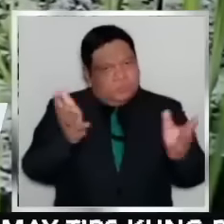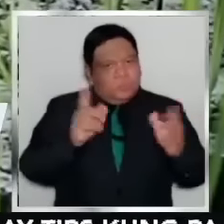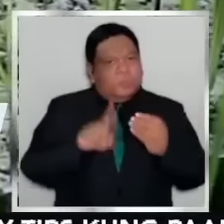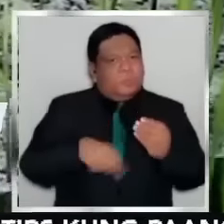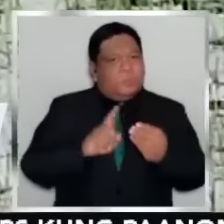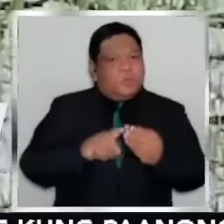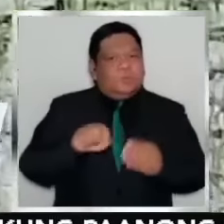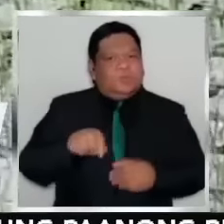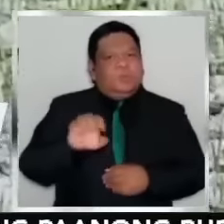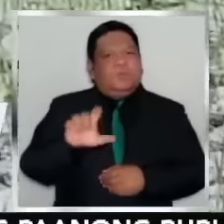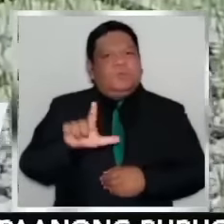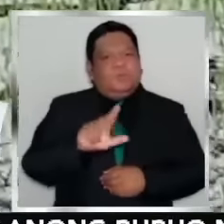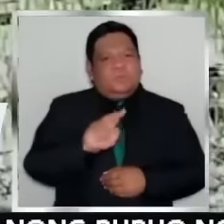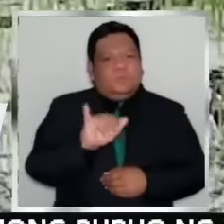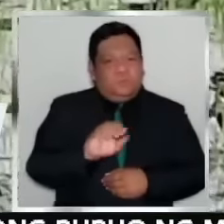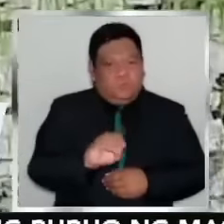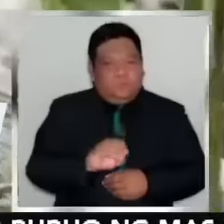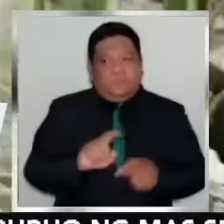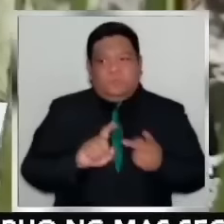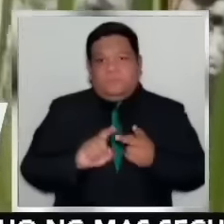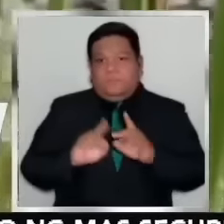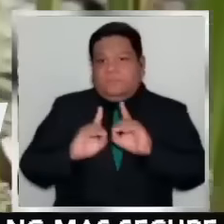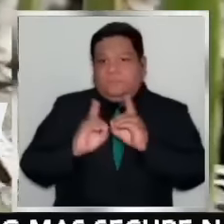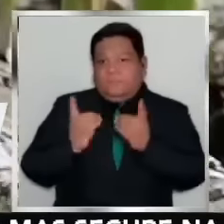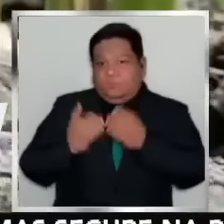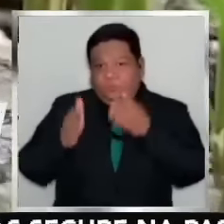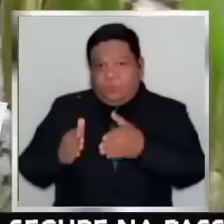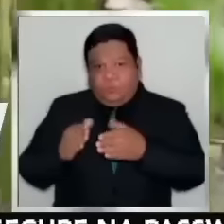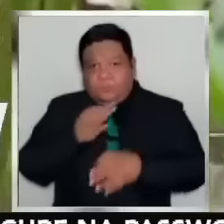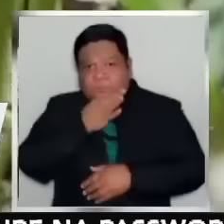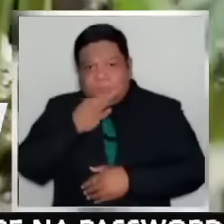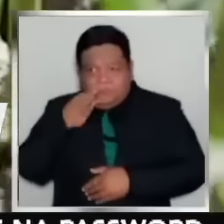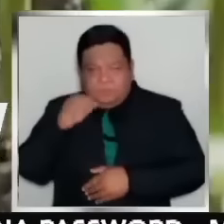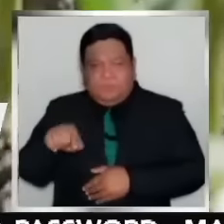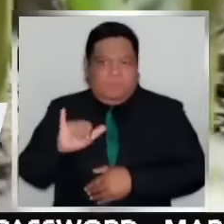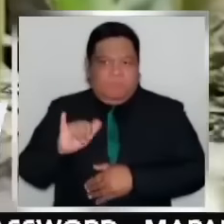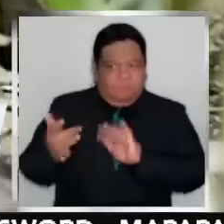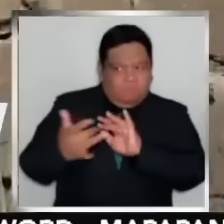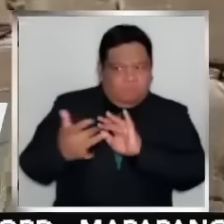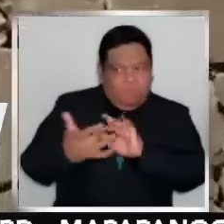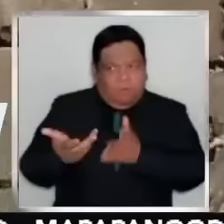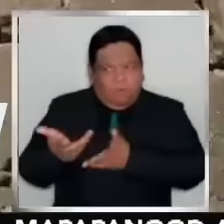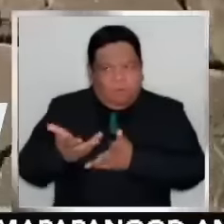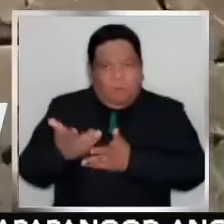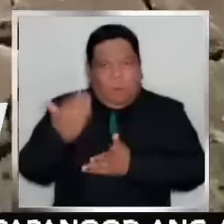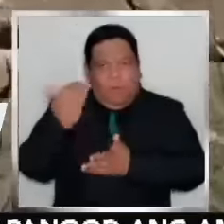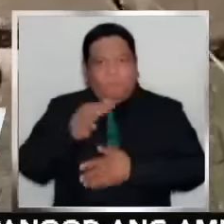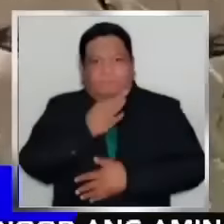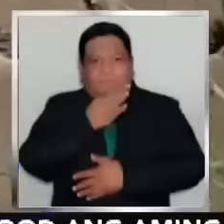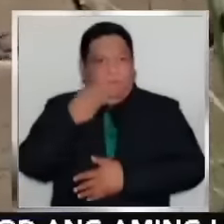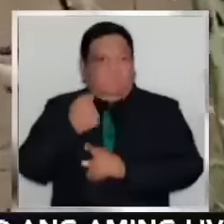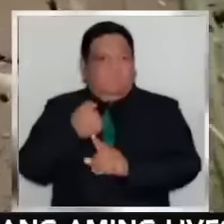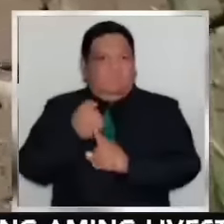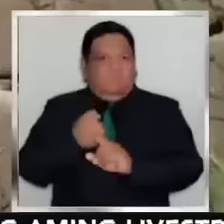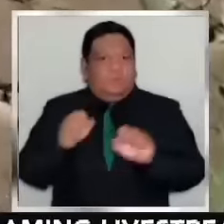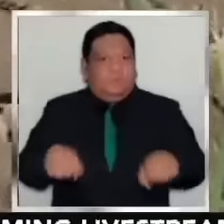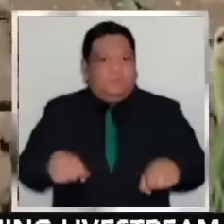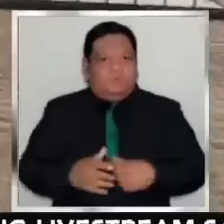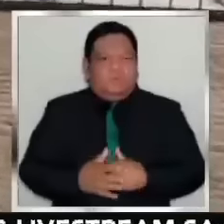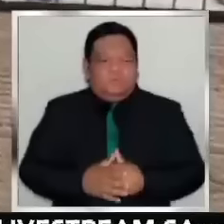of Agriculture, lalo't kabuhayan din ang mga magsasaka, ang isa sa pangunahing maapektuhan. Nahihirapan sa kabuhayan ng ating